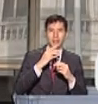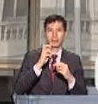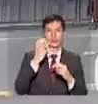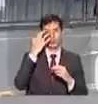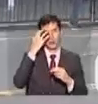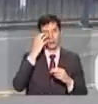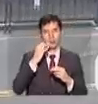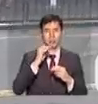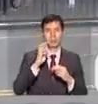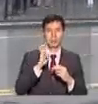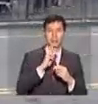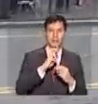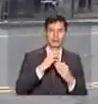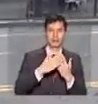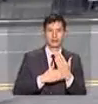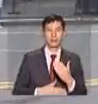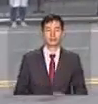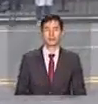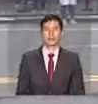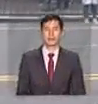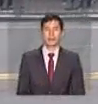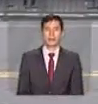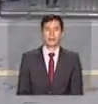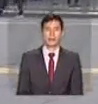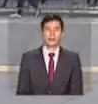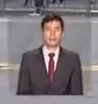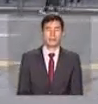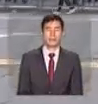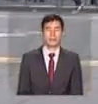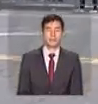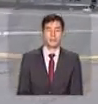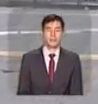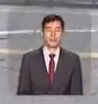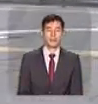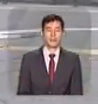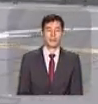черная керамика и белая керамика. Булат